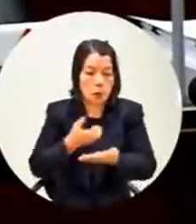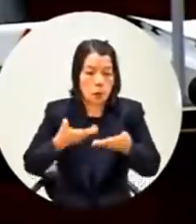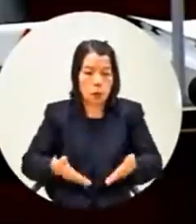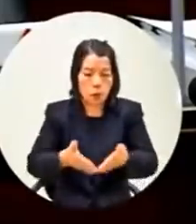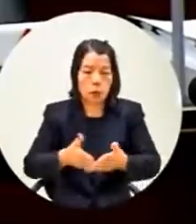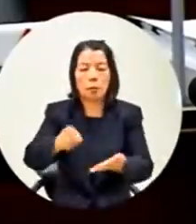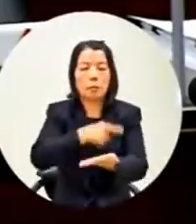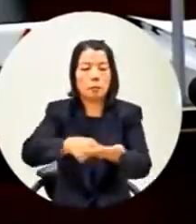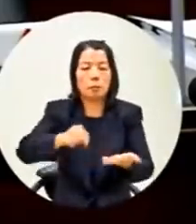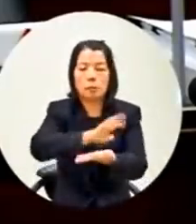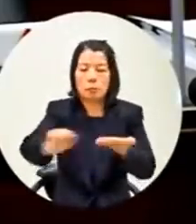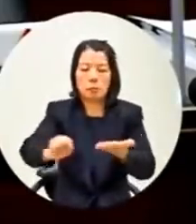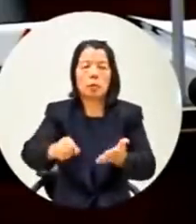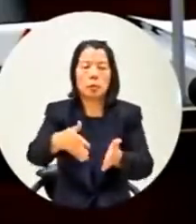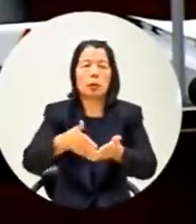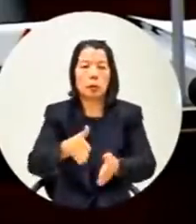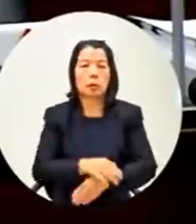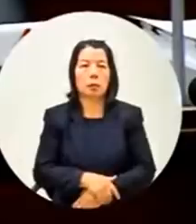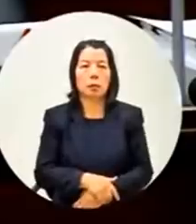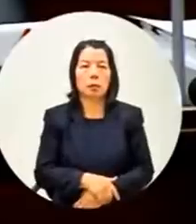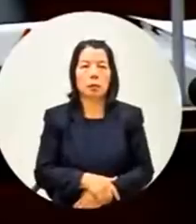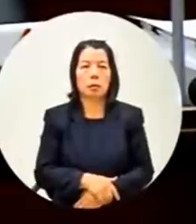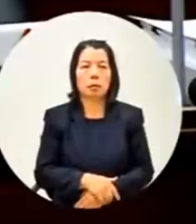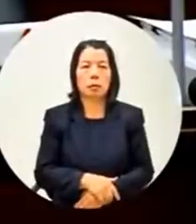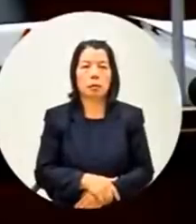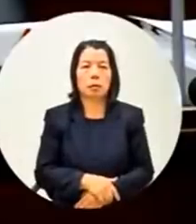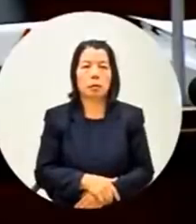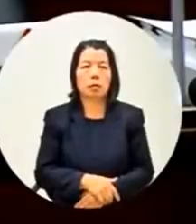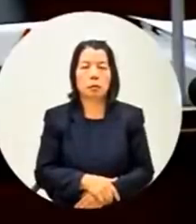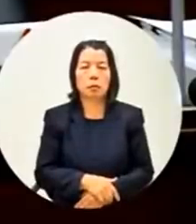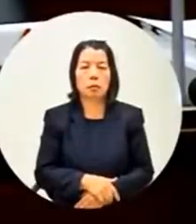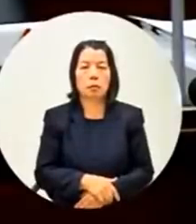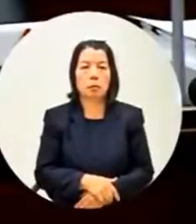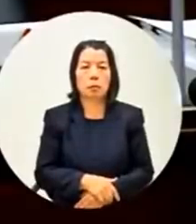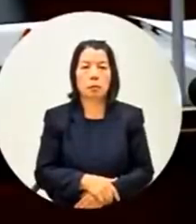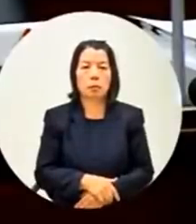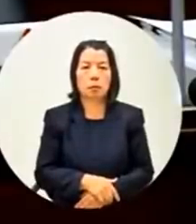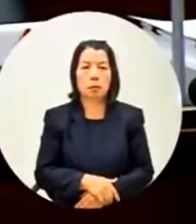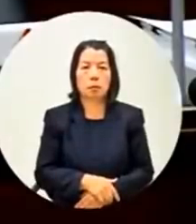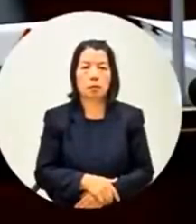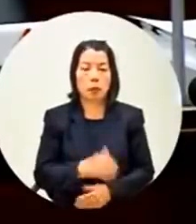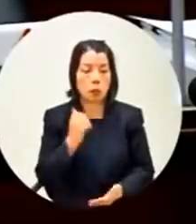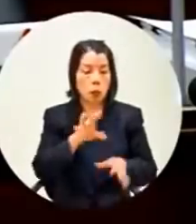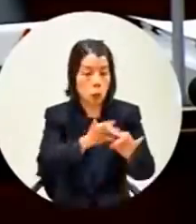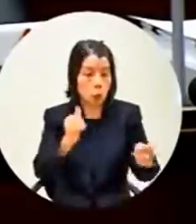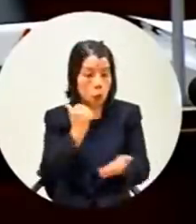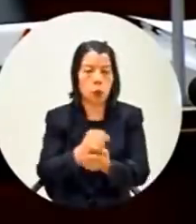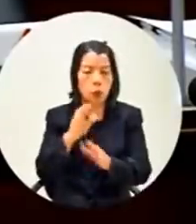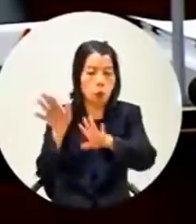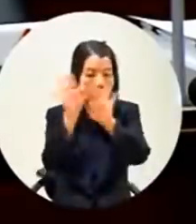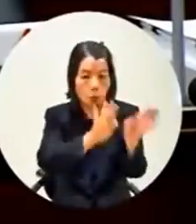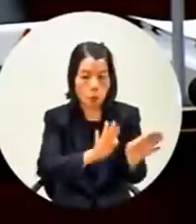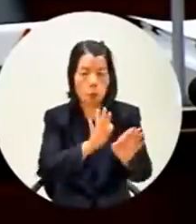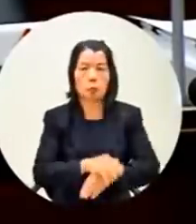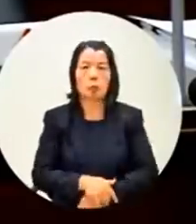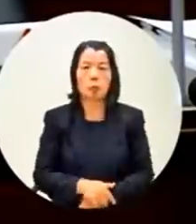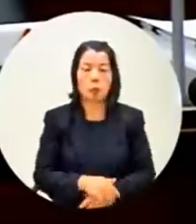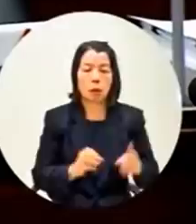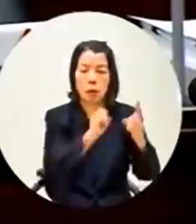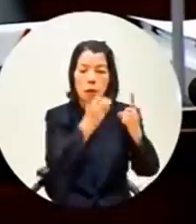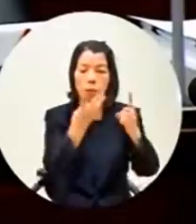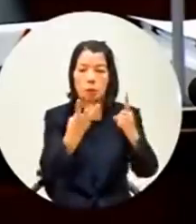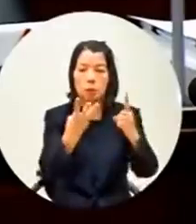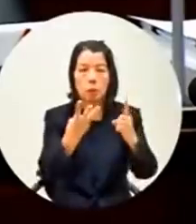啊。所以我给大家看一个整个获得土地的大事迹。103